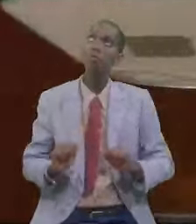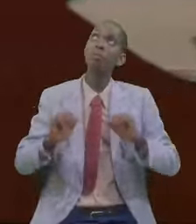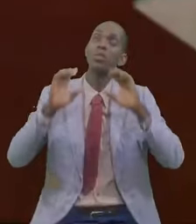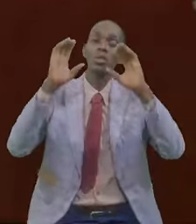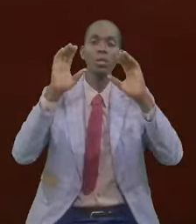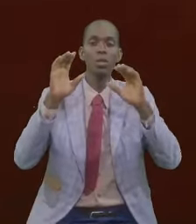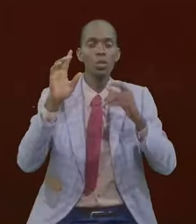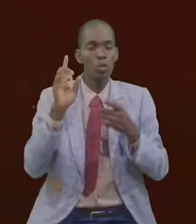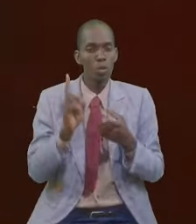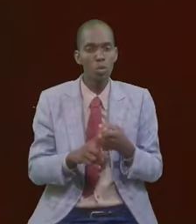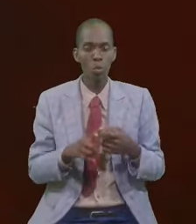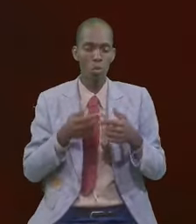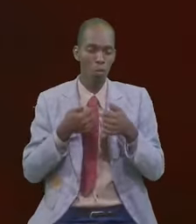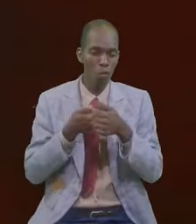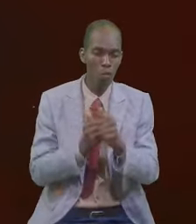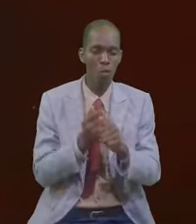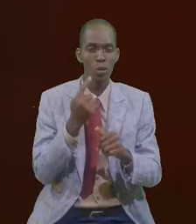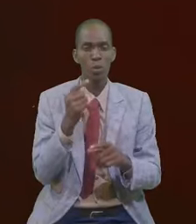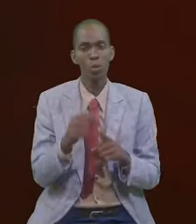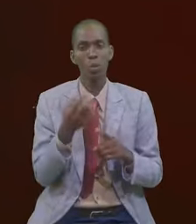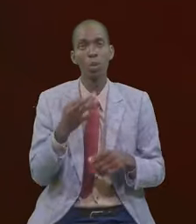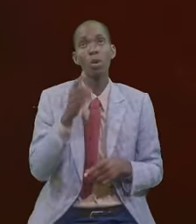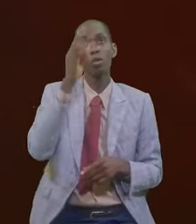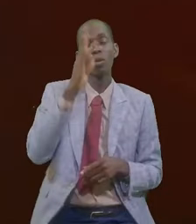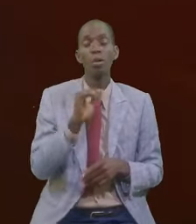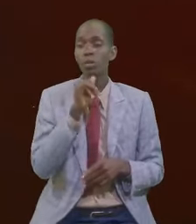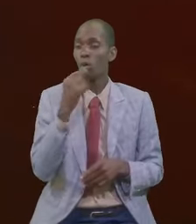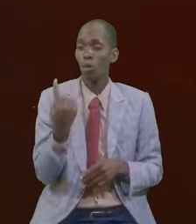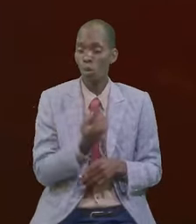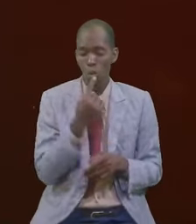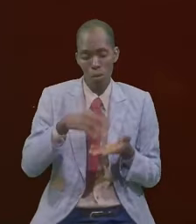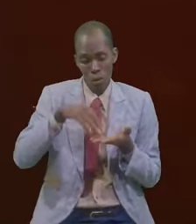consécration pour pratiquer la parole et ne pas